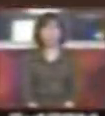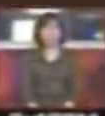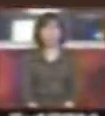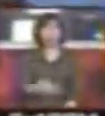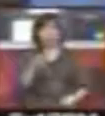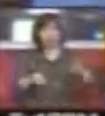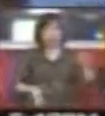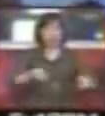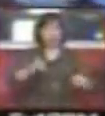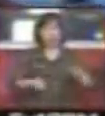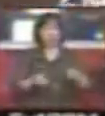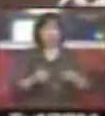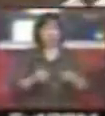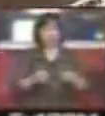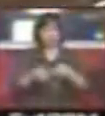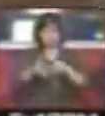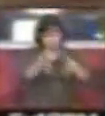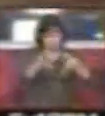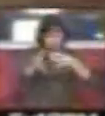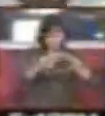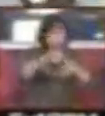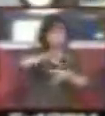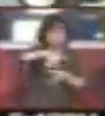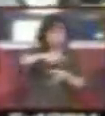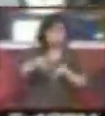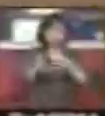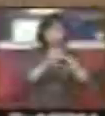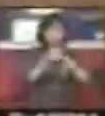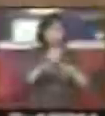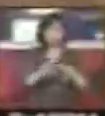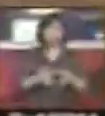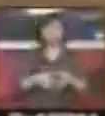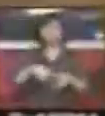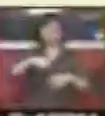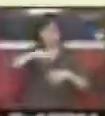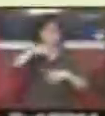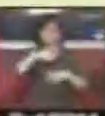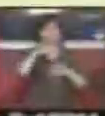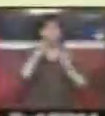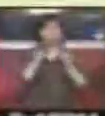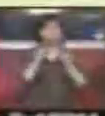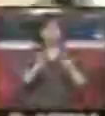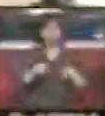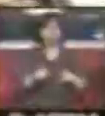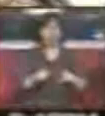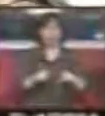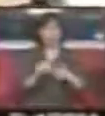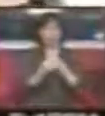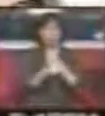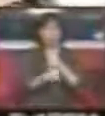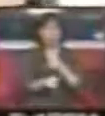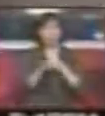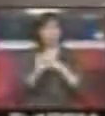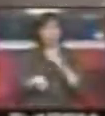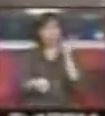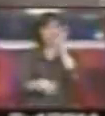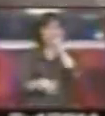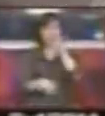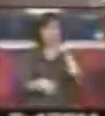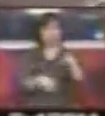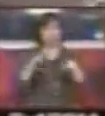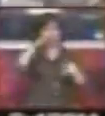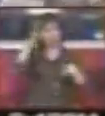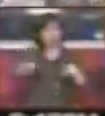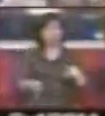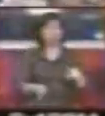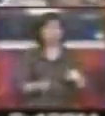Robot na naglililok ng palayok, sorbetero, kutsero, pati jeep. High-tech na, Pinoy na Pinoy pa. At alam